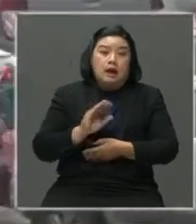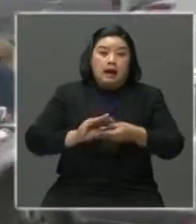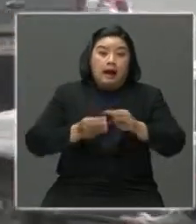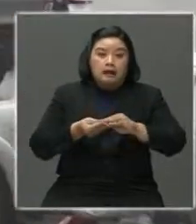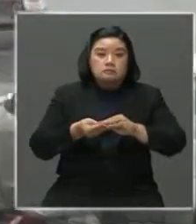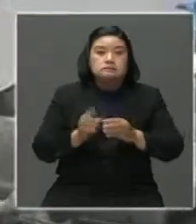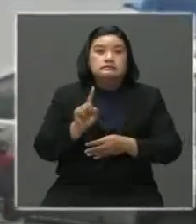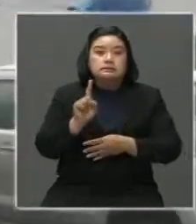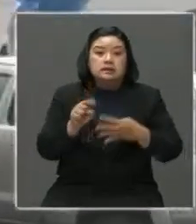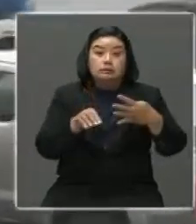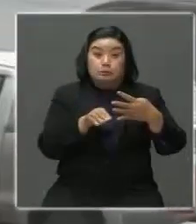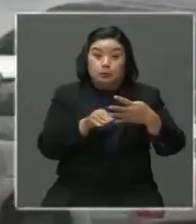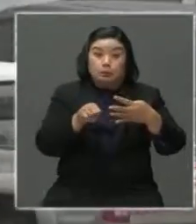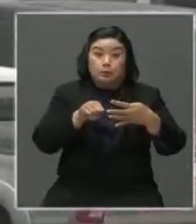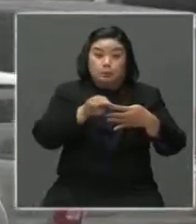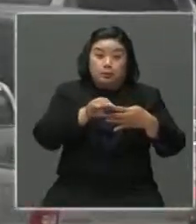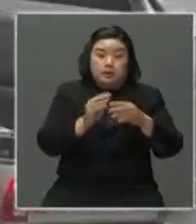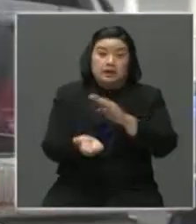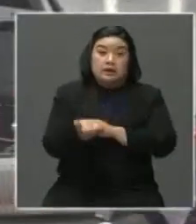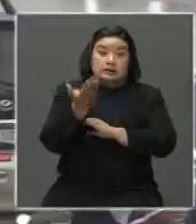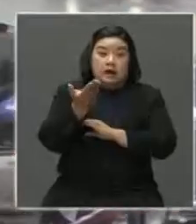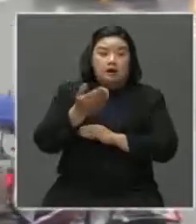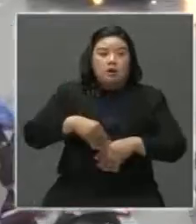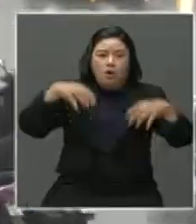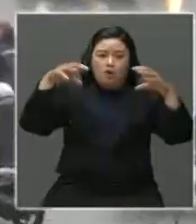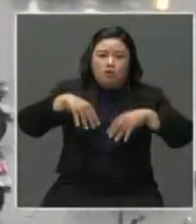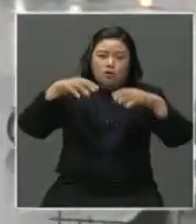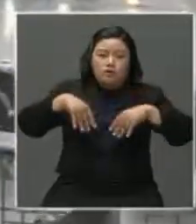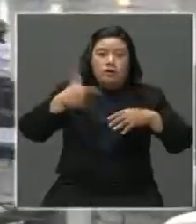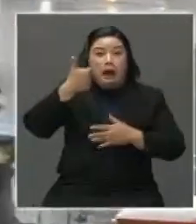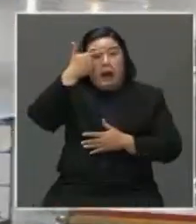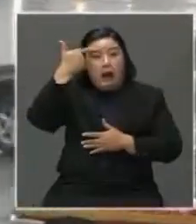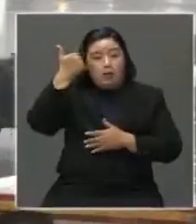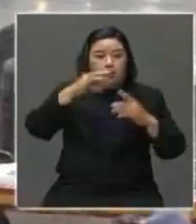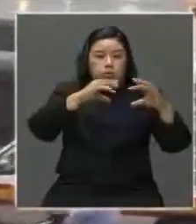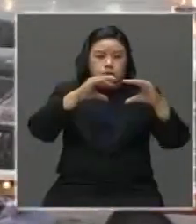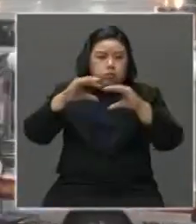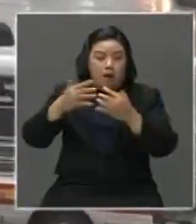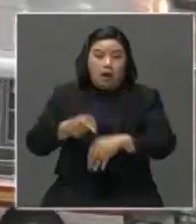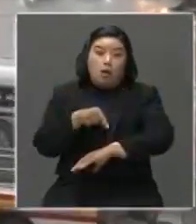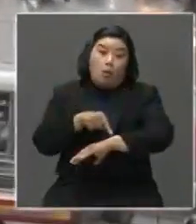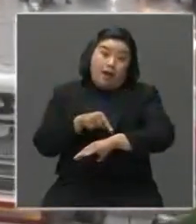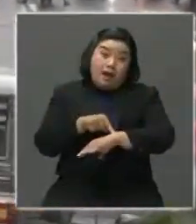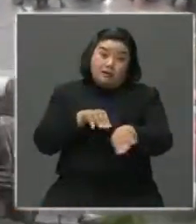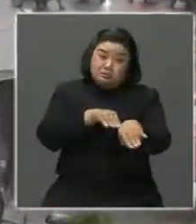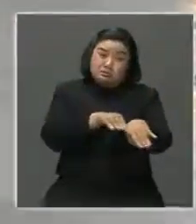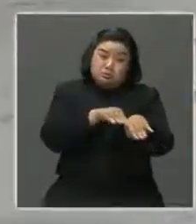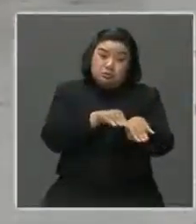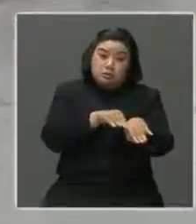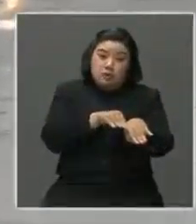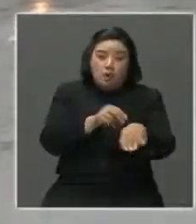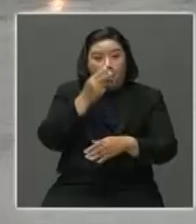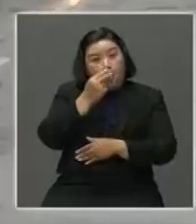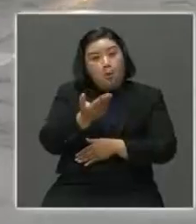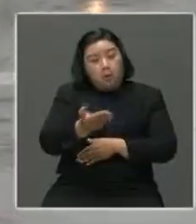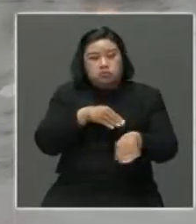านี่มืดตั้งแต่เช้ามืดเลยเมฆก็หนาทึบเนี่ยคุณเมย์ดูสิช่วงเวลาเร่งด่วนตอนเช้าถนนมิตรภาพ ค่ะ ติด